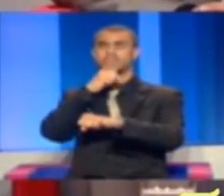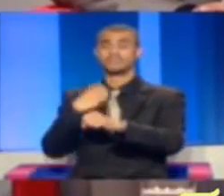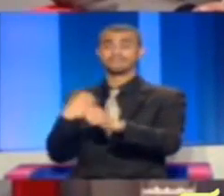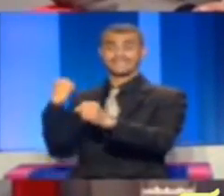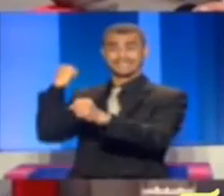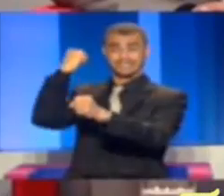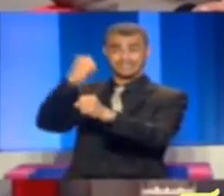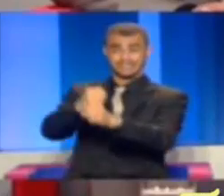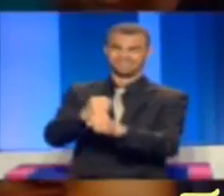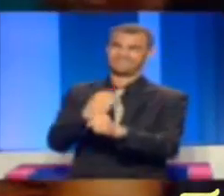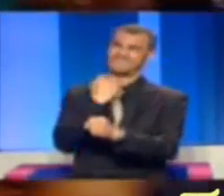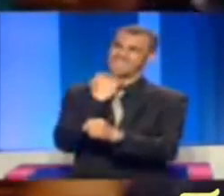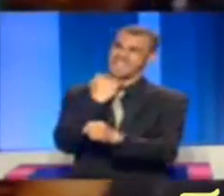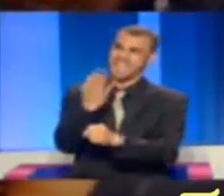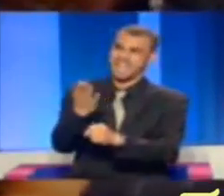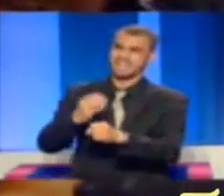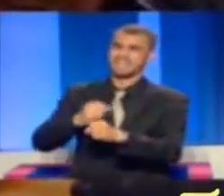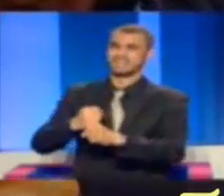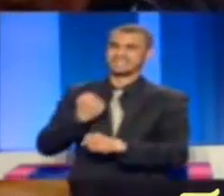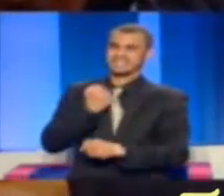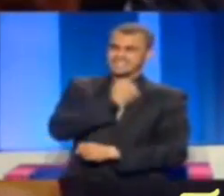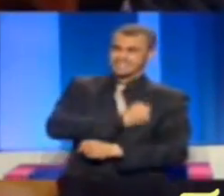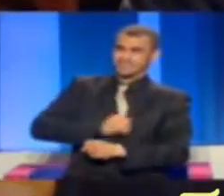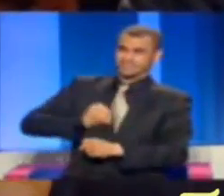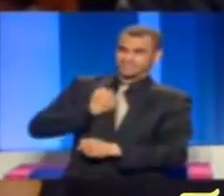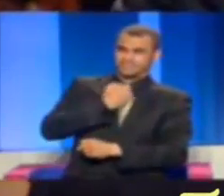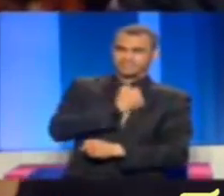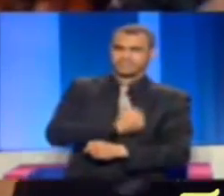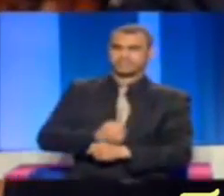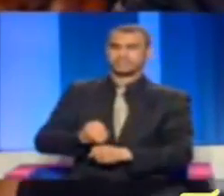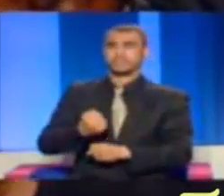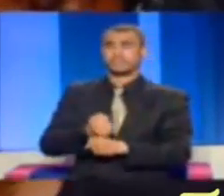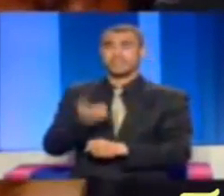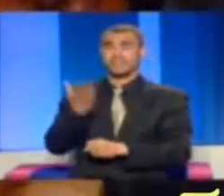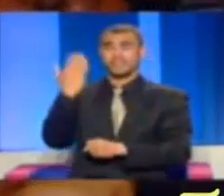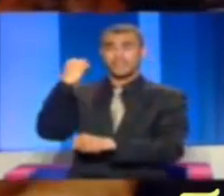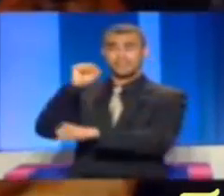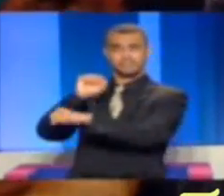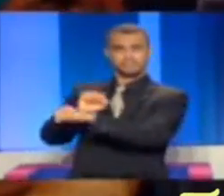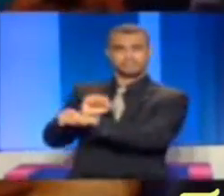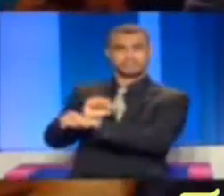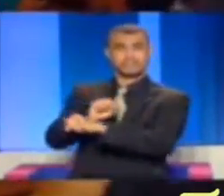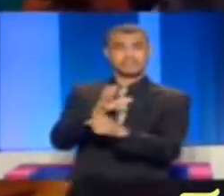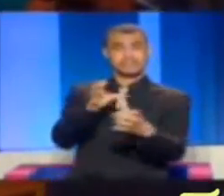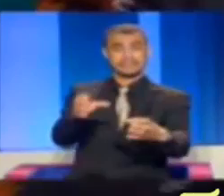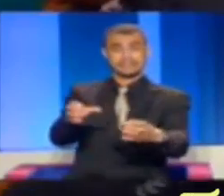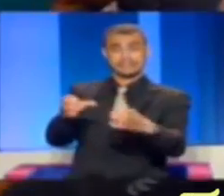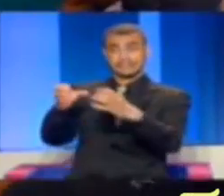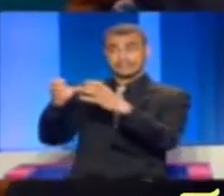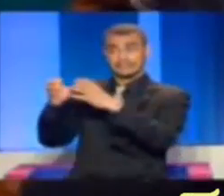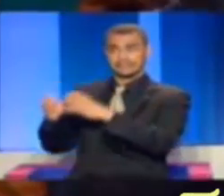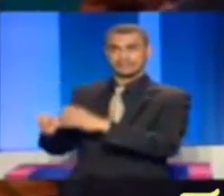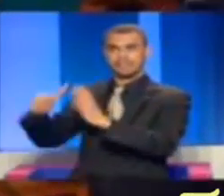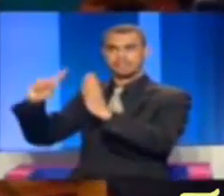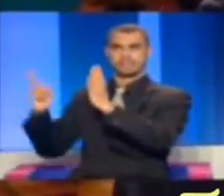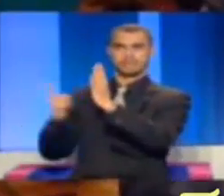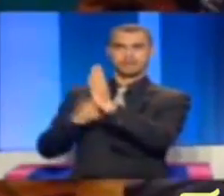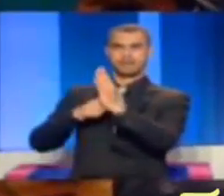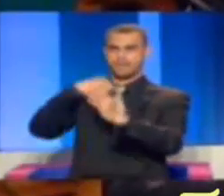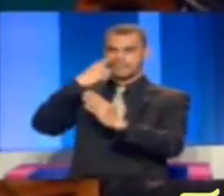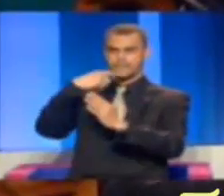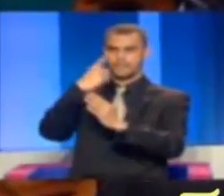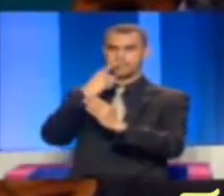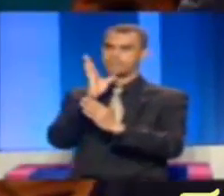عقاب وربما أفظع عقاب كان في ذاك السجن، ماشي هو أنك مسجون ولكن ما عندكش الحق